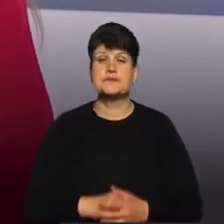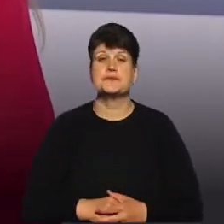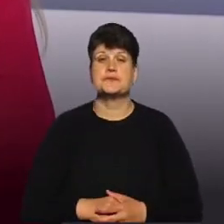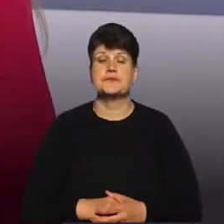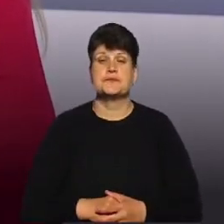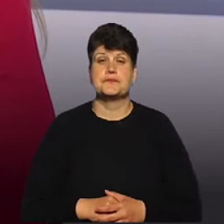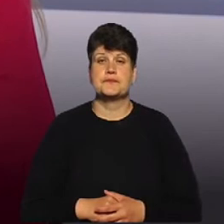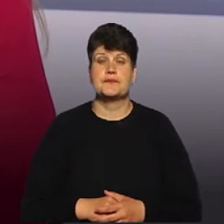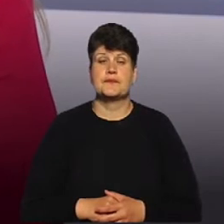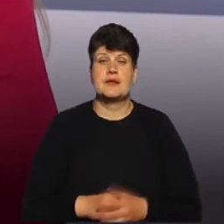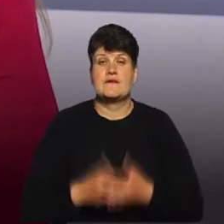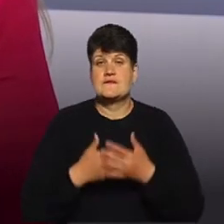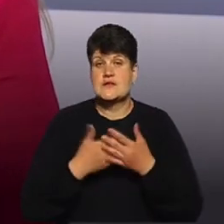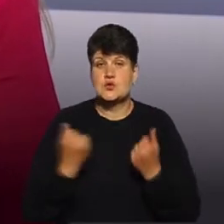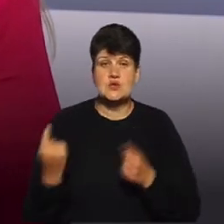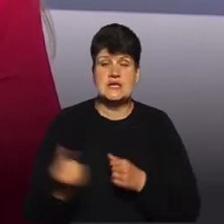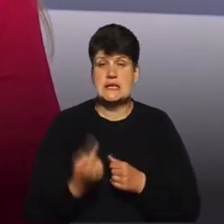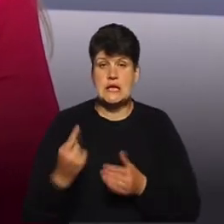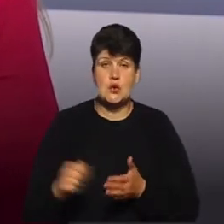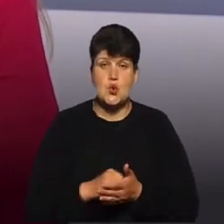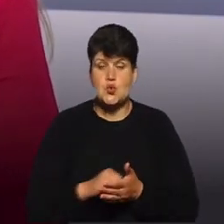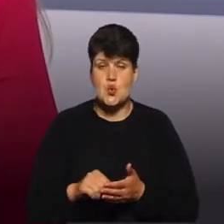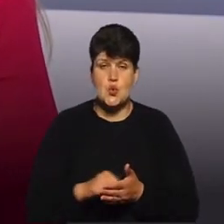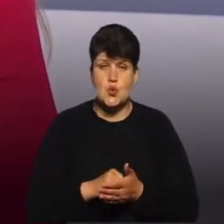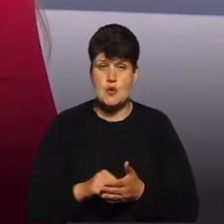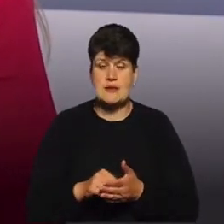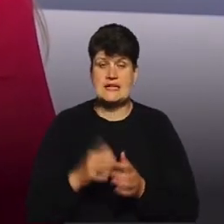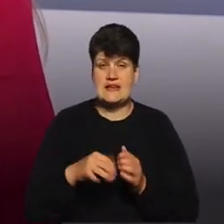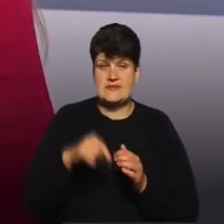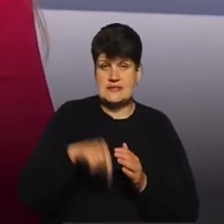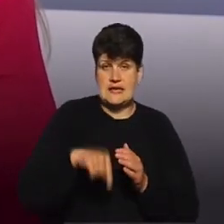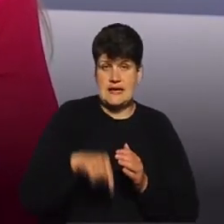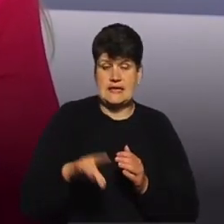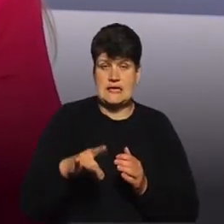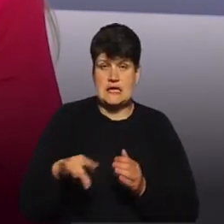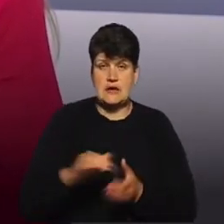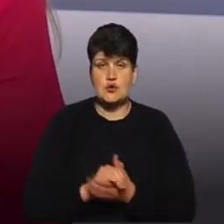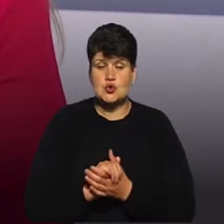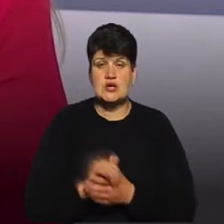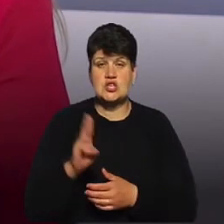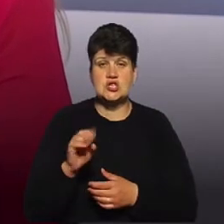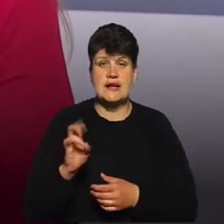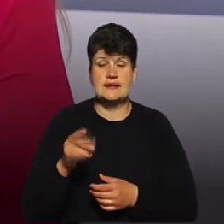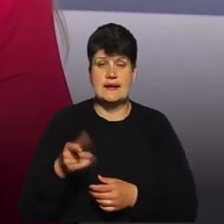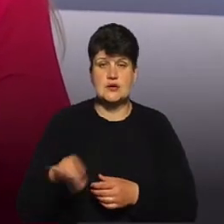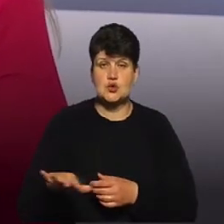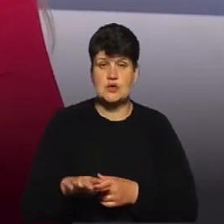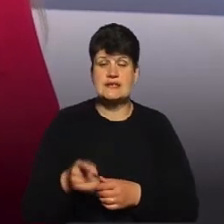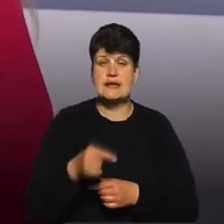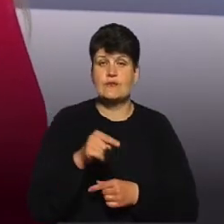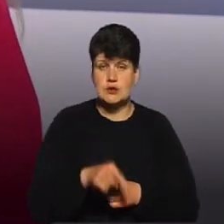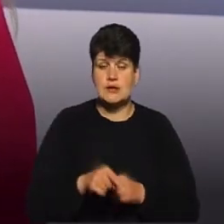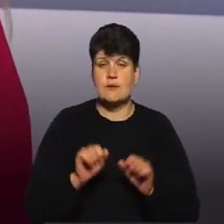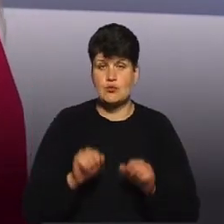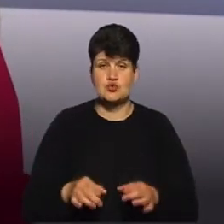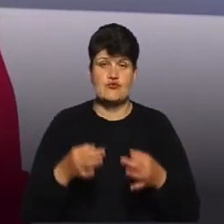відсутність єдиного документу всередині Євросоюзу і Шенген-зони, який би, з яким вони б могли вільно